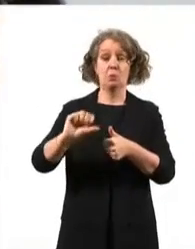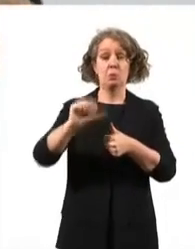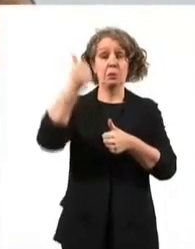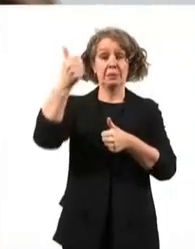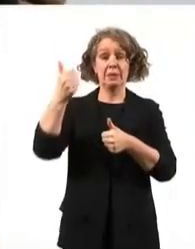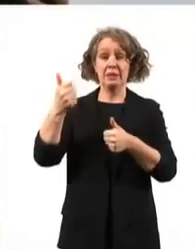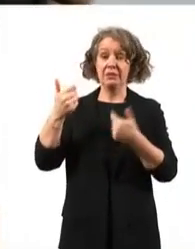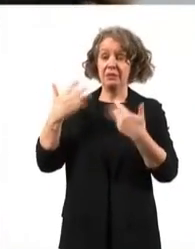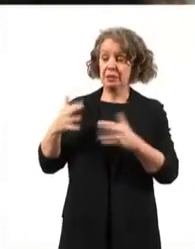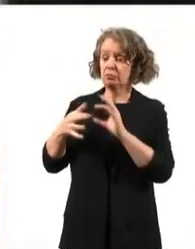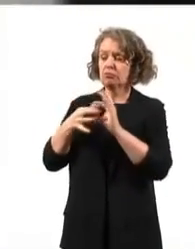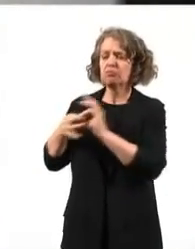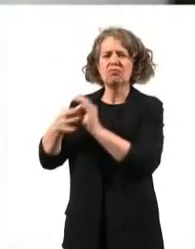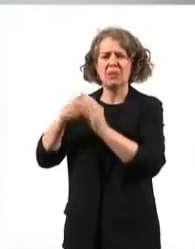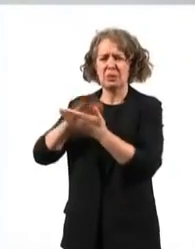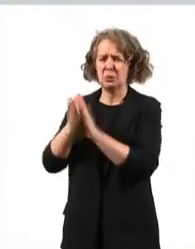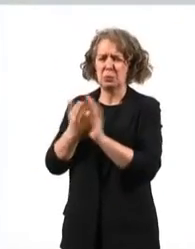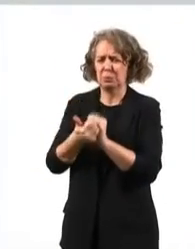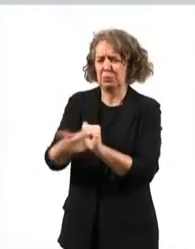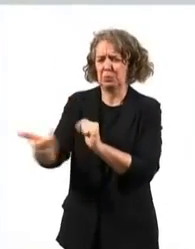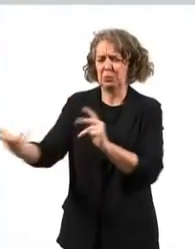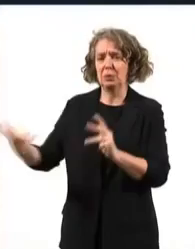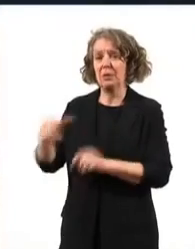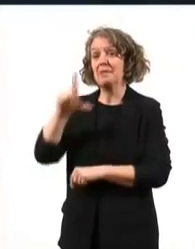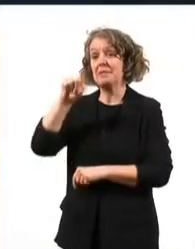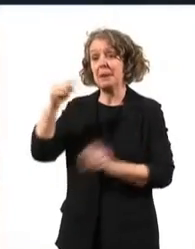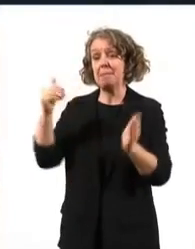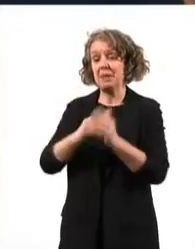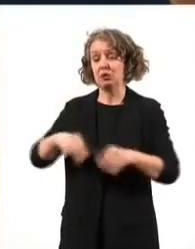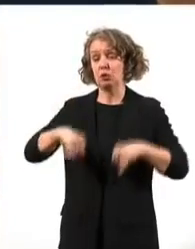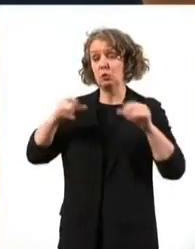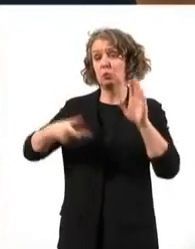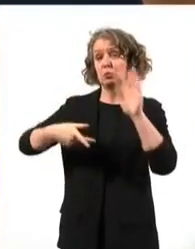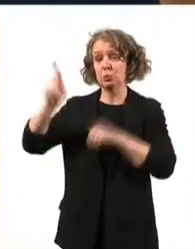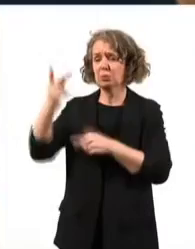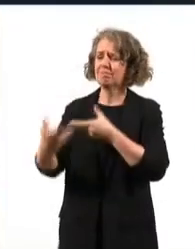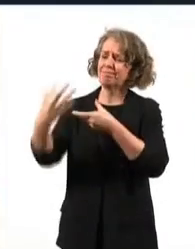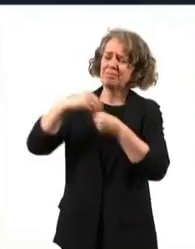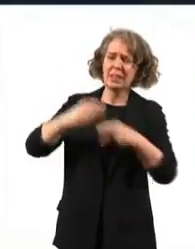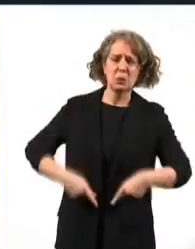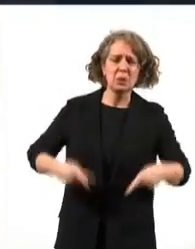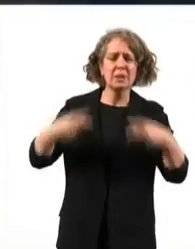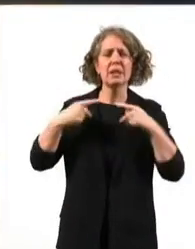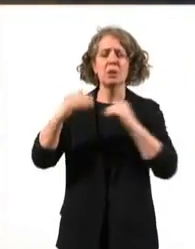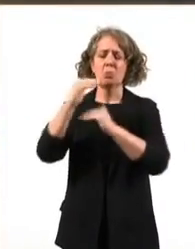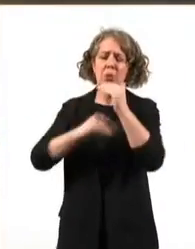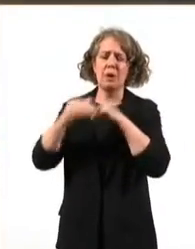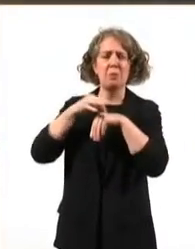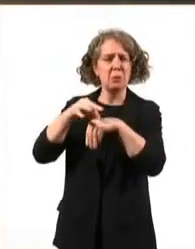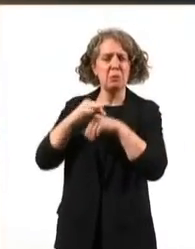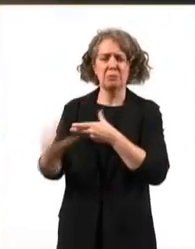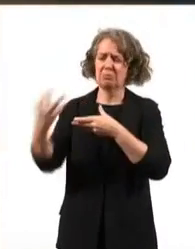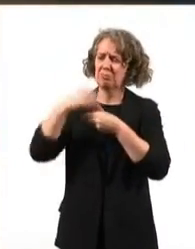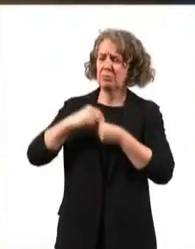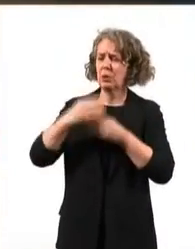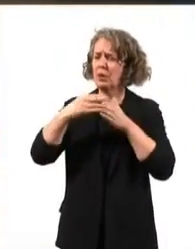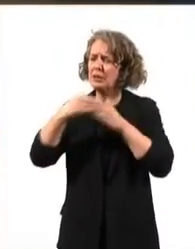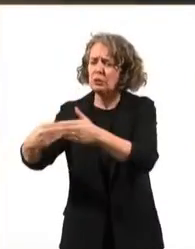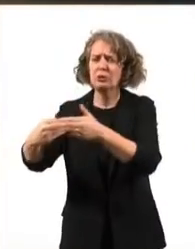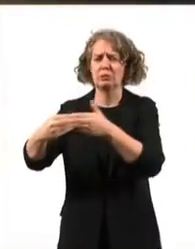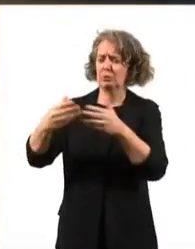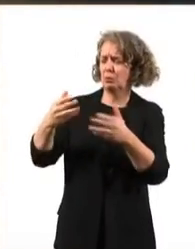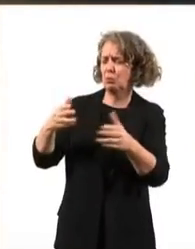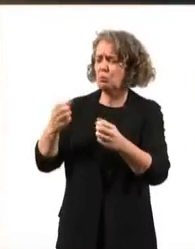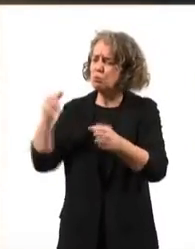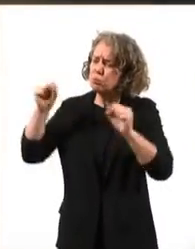avec une coalition d'associations plus de 20 000 jeunes qui sont passés par nos ateliers, par nos programmes d'accompagnement, de leadership, de construction de